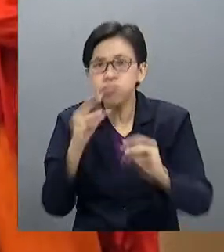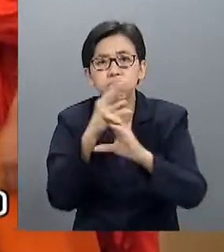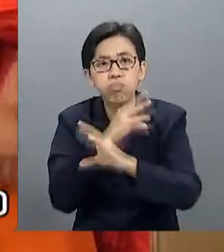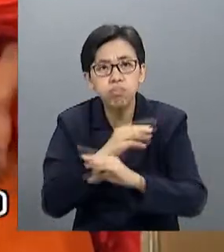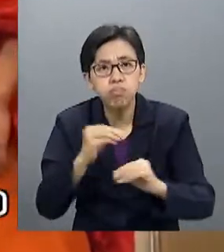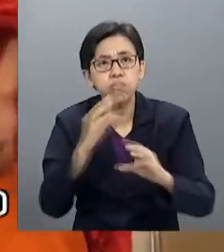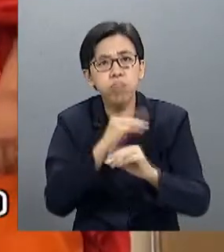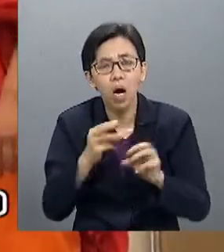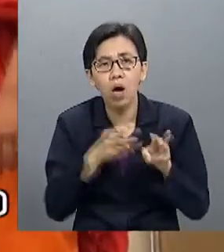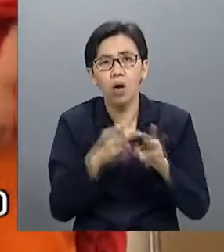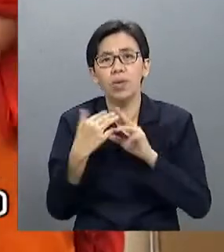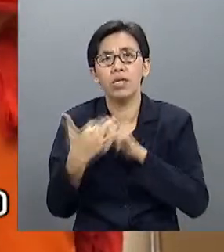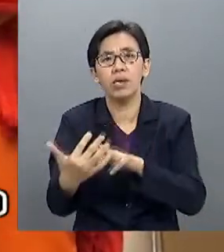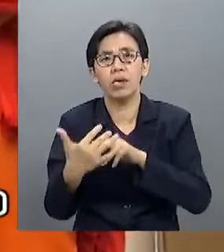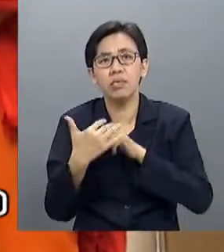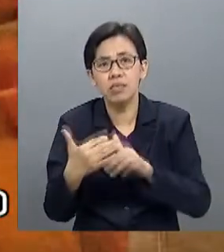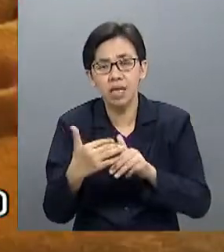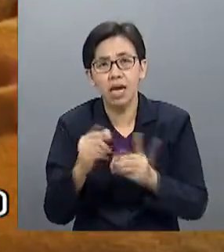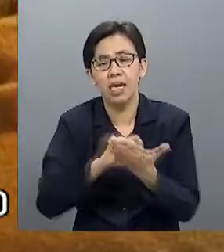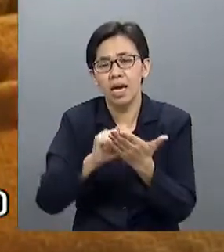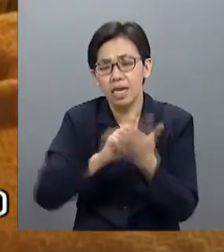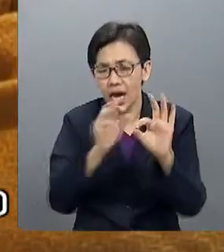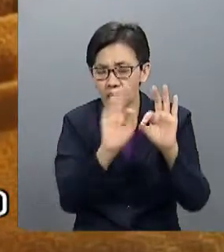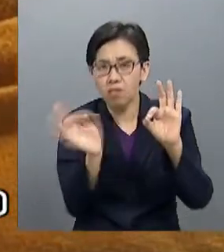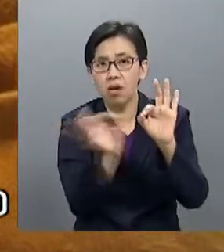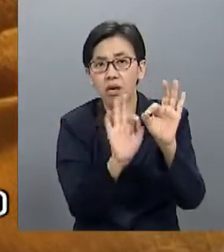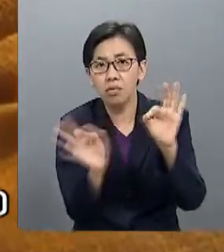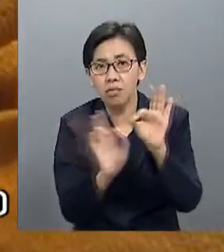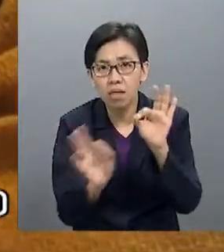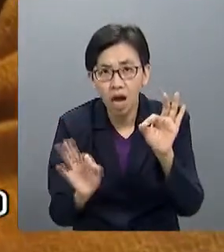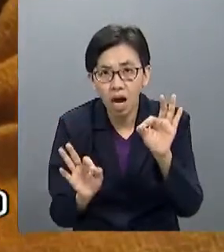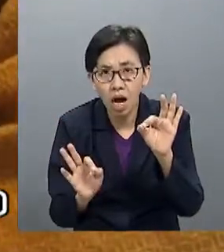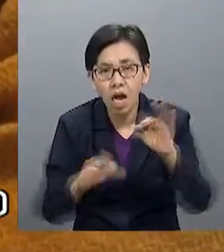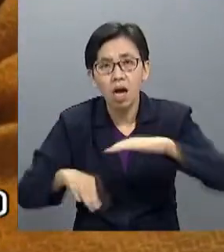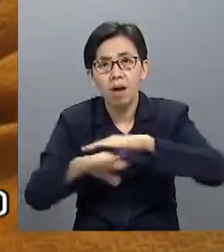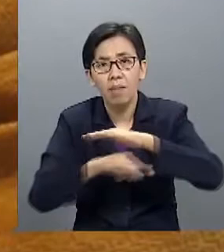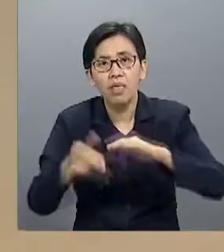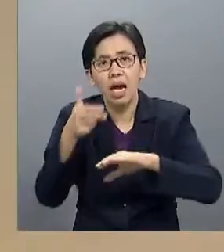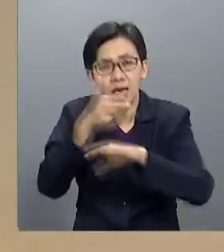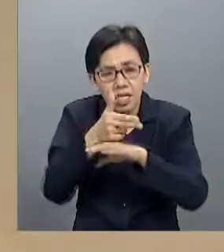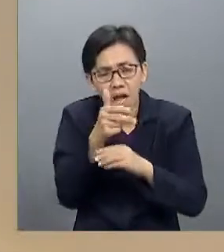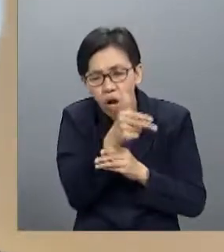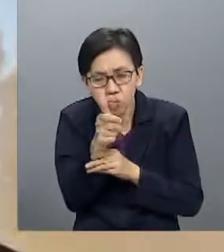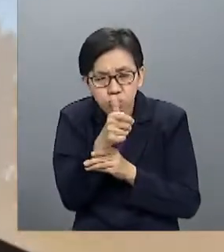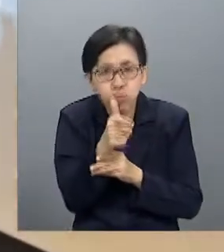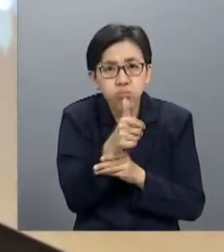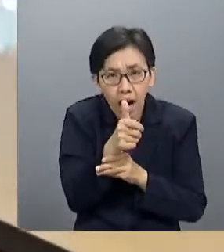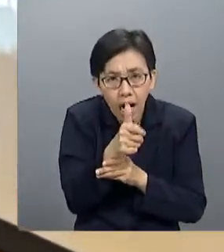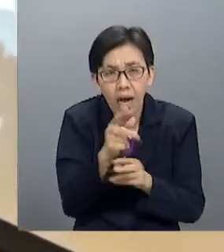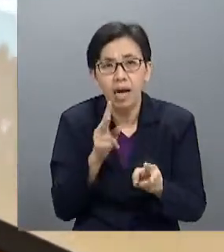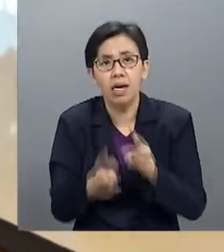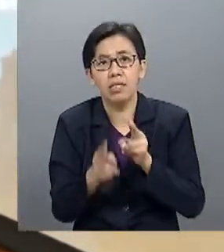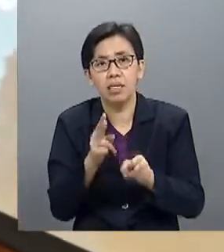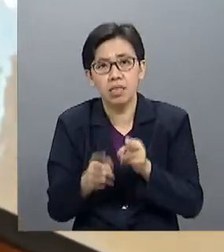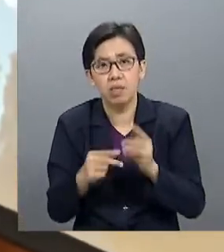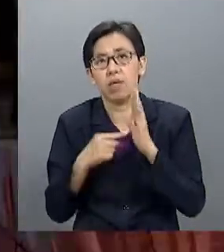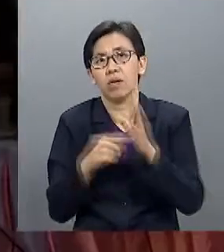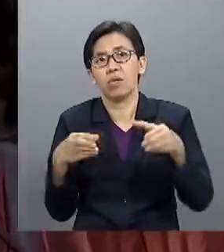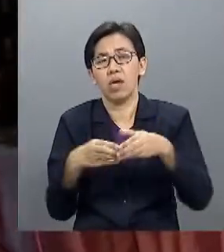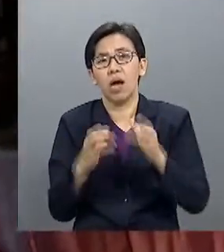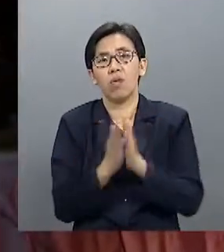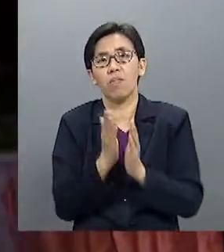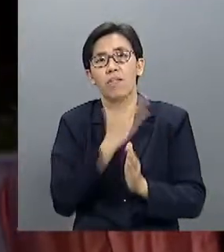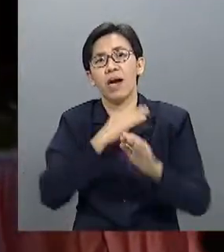ทั้งการเขียนเราเรื่องมีพื้นฐานการถ่ายวีดีโอและตัดต่ออย่างเช่นกลุ่มเน้นนำเรื่องราวมา